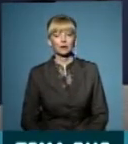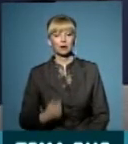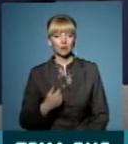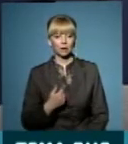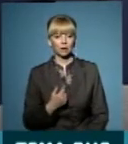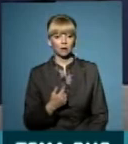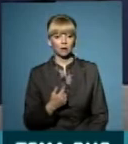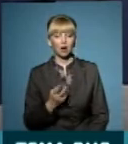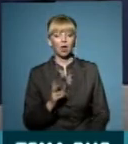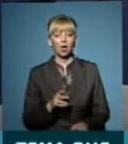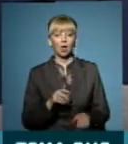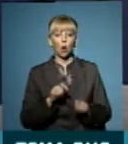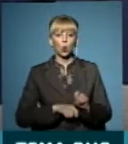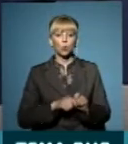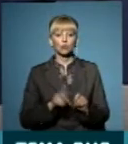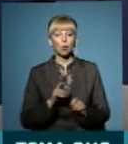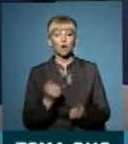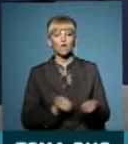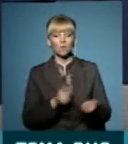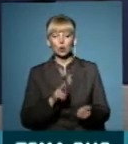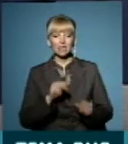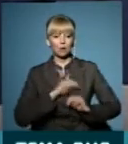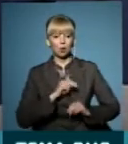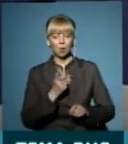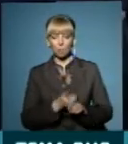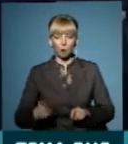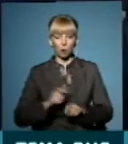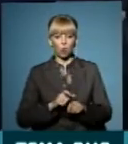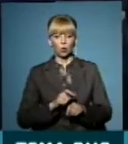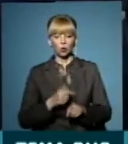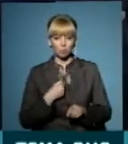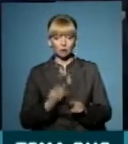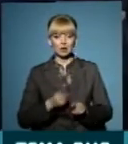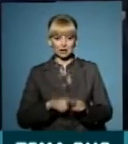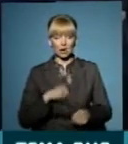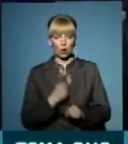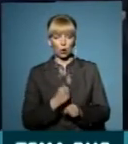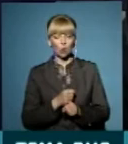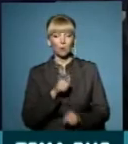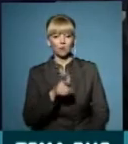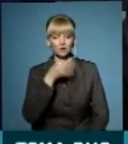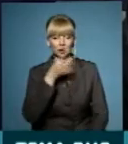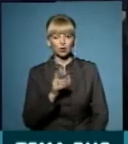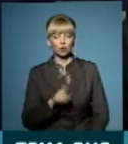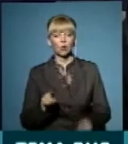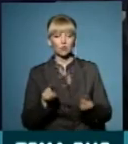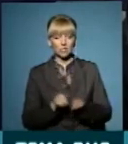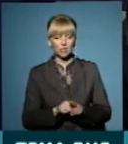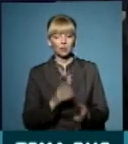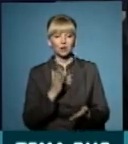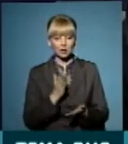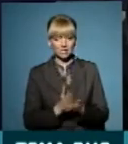перевіряю. Контролювати те, щоб водії не працювали понад нормово. От ми і це робимо. Але ви ж сказали, що все рівно є, і